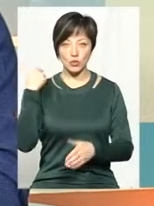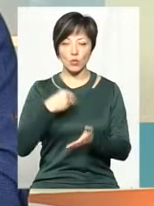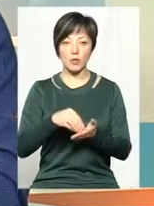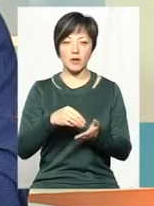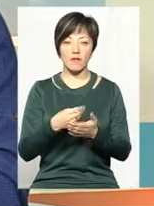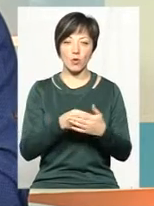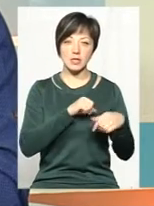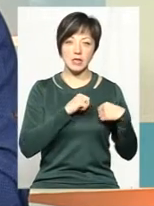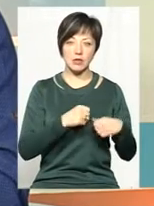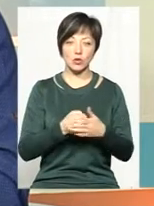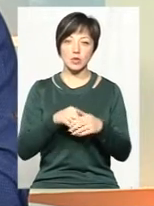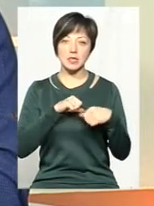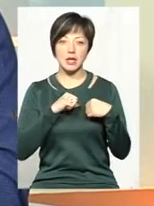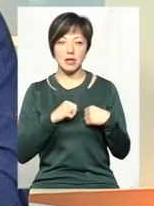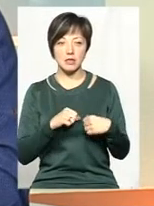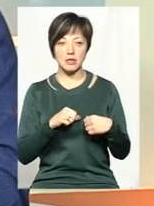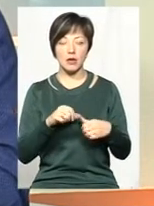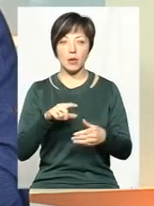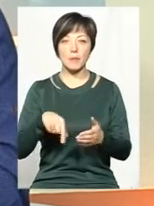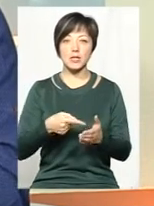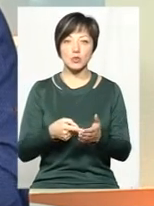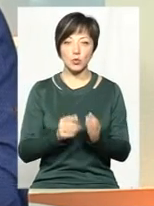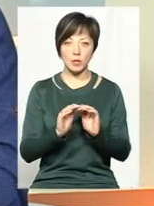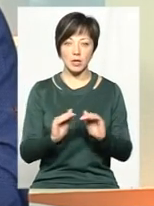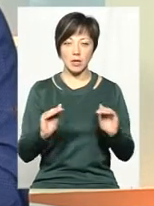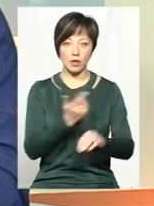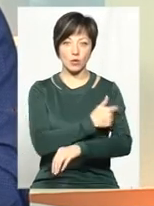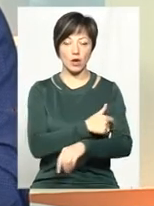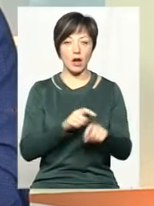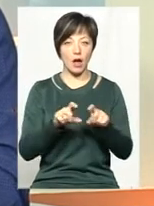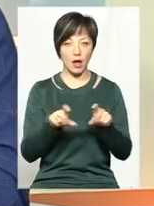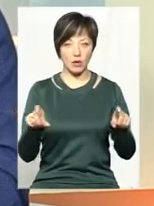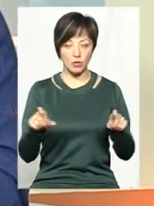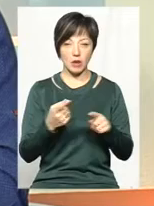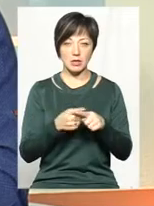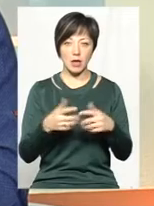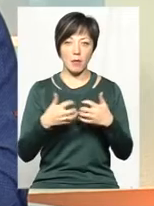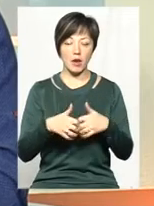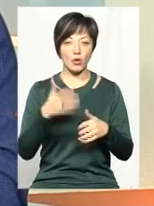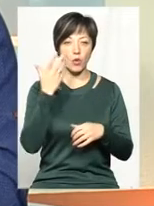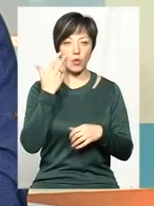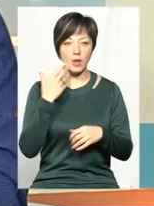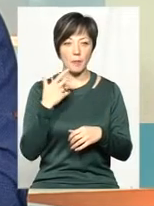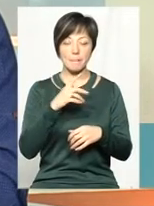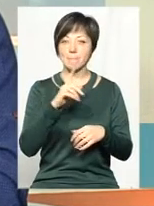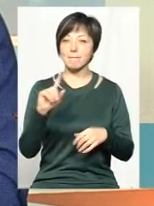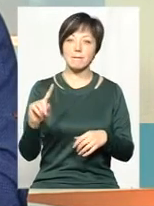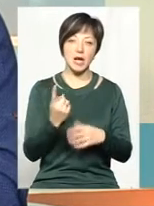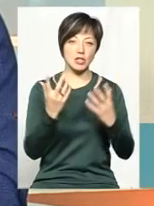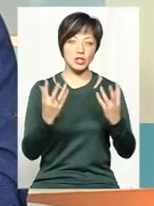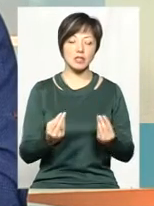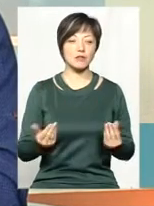закупляв фонд «Серце до серця» в міську дитячу лікарню. Це апарат, коли від перших